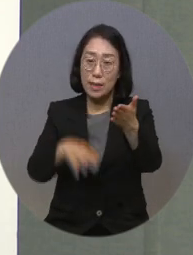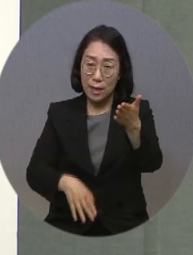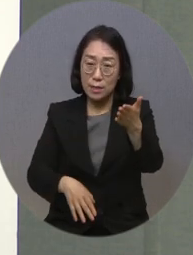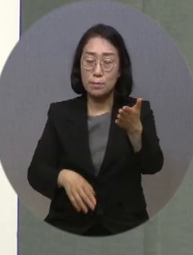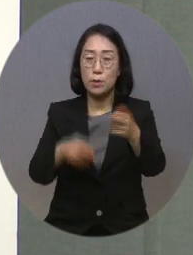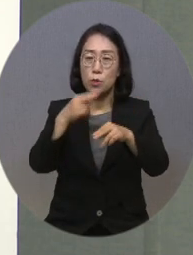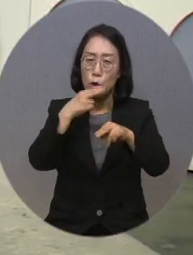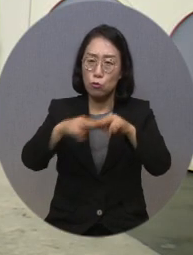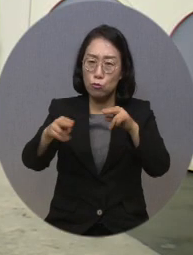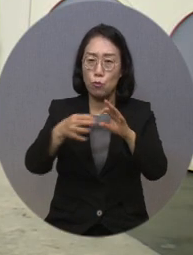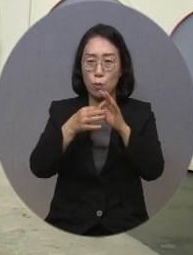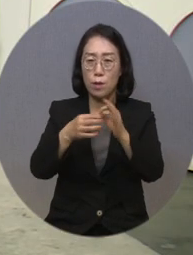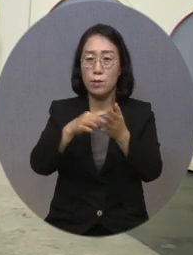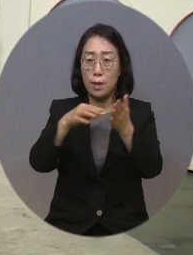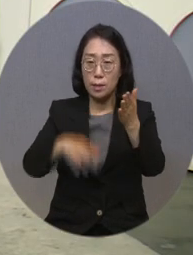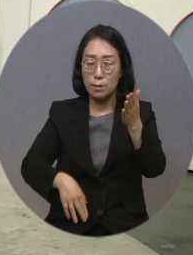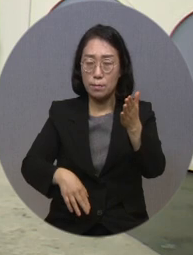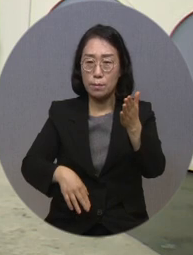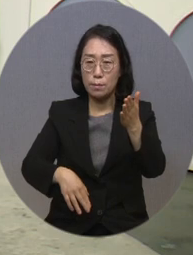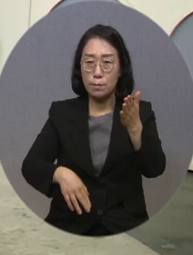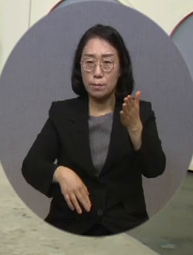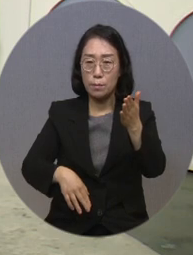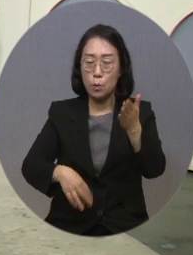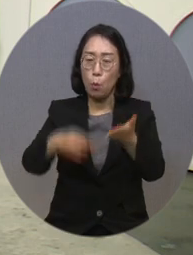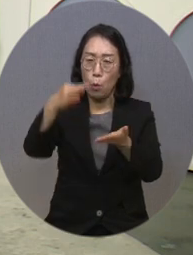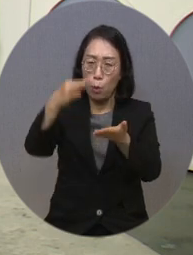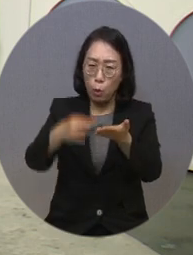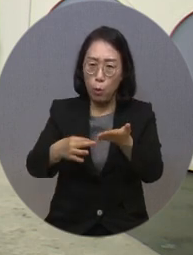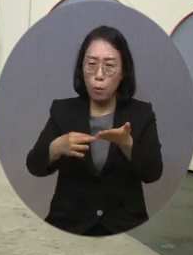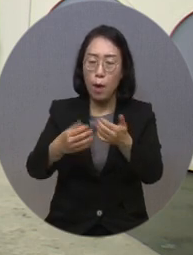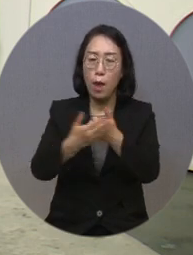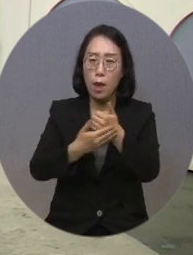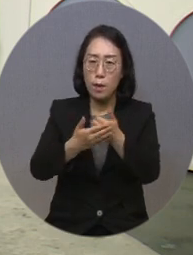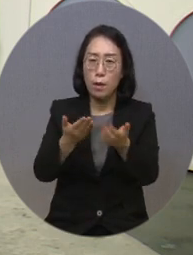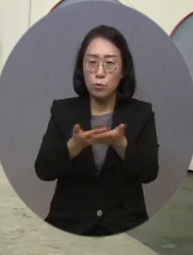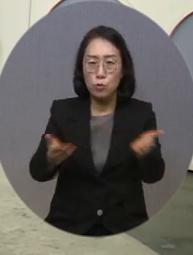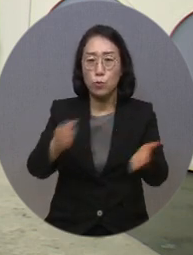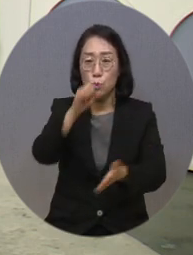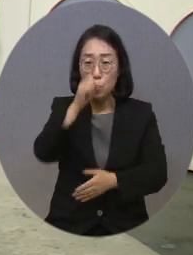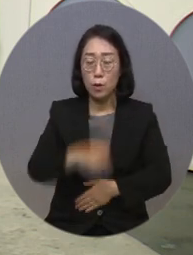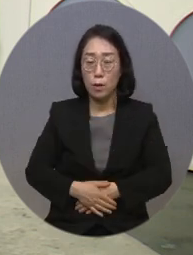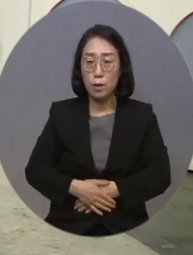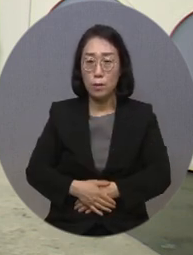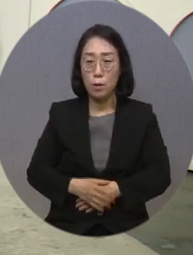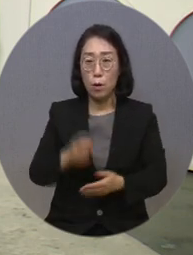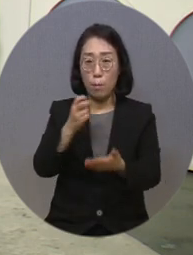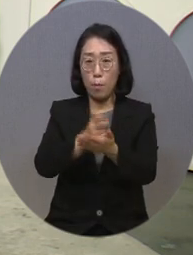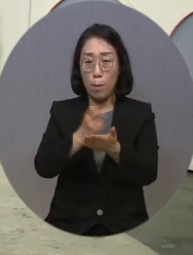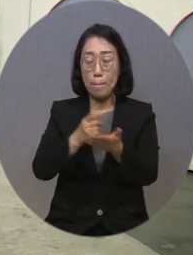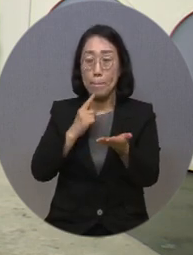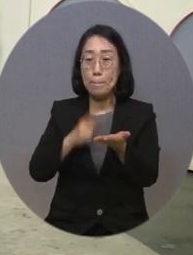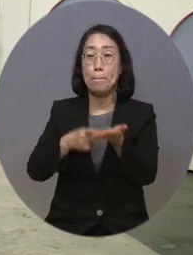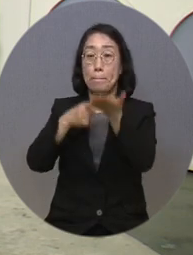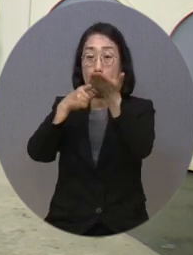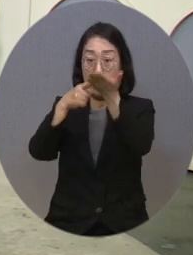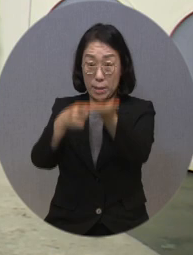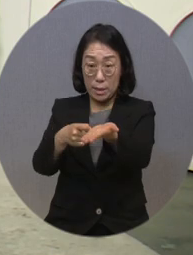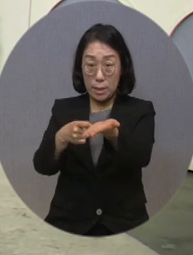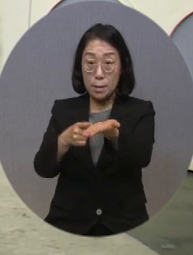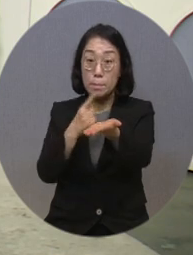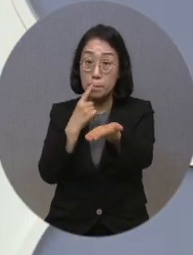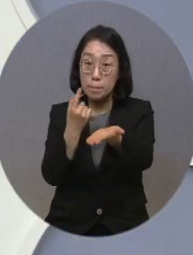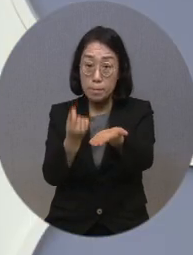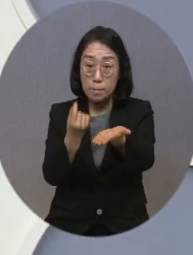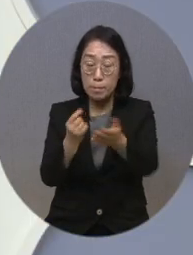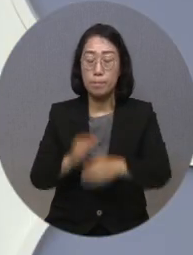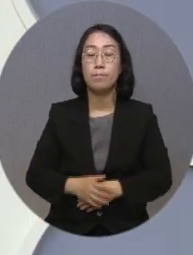감면을 해서 네, 좀 혜택을 주면 어떠냐 해가지고 발의하셨는데, 네, 법안을 발의했습니다. 예, 발의했다고 네, 네,